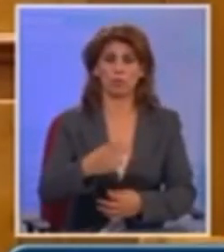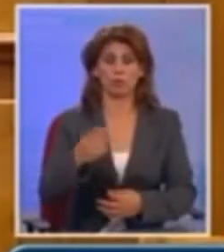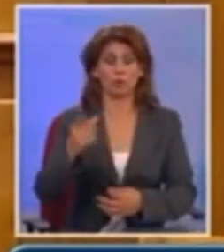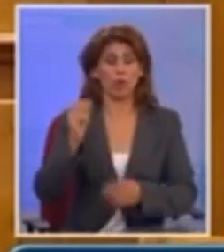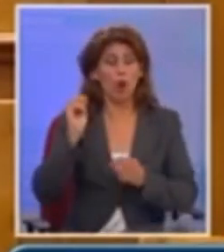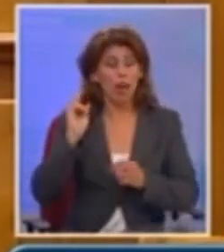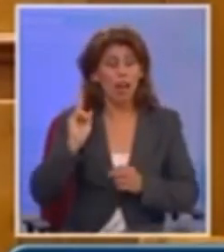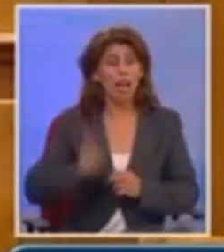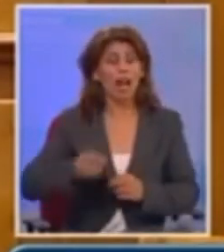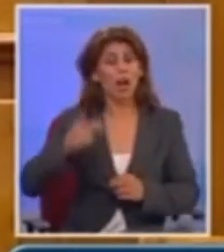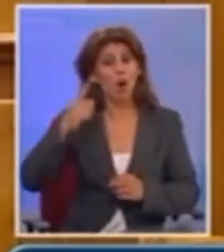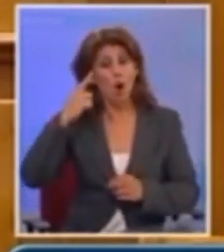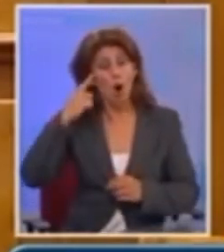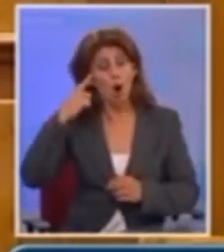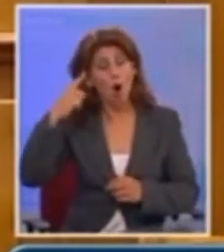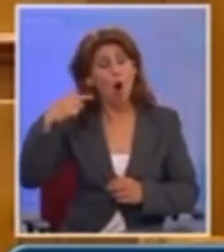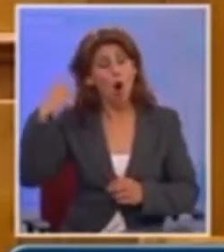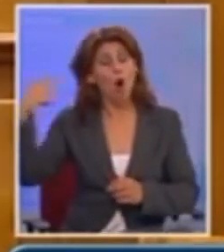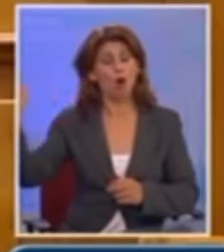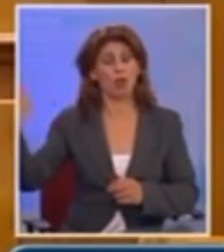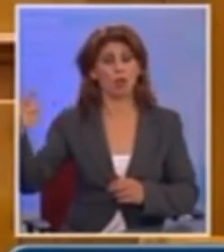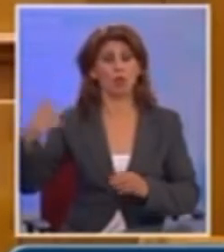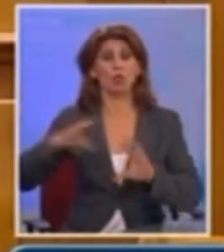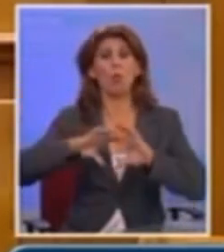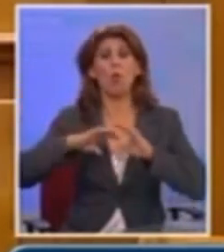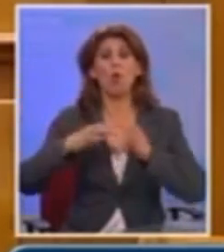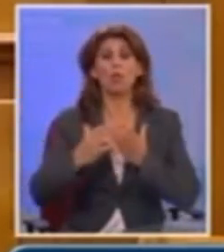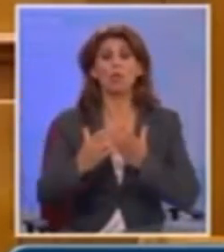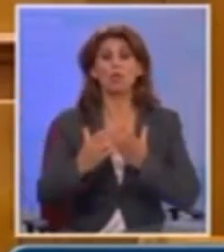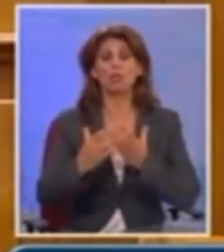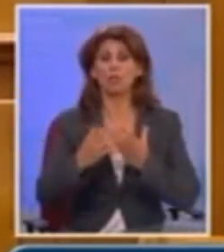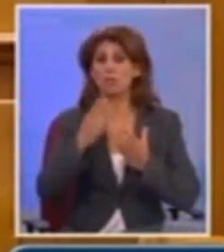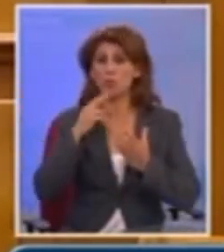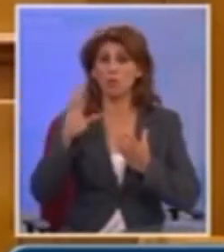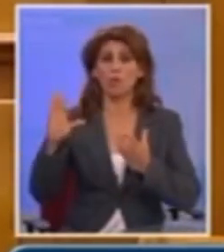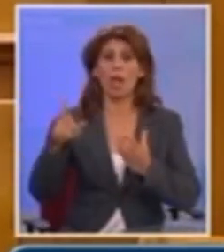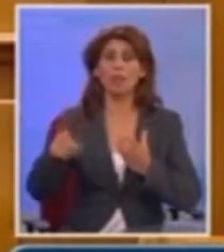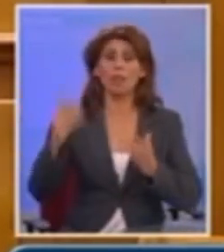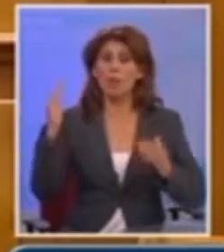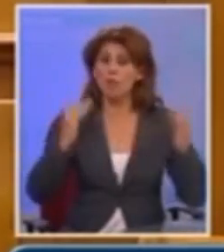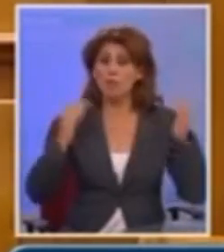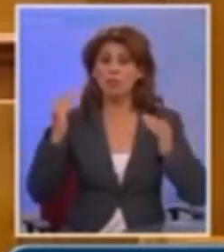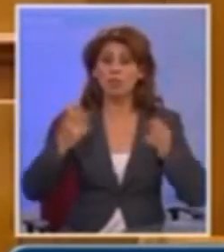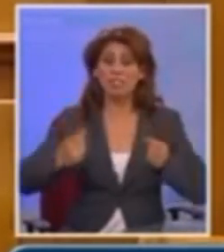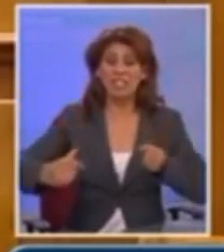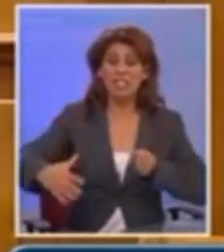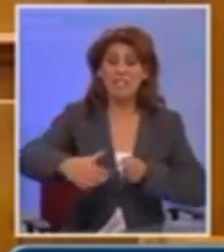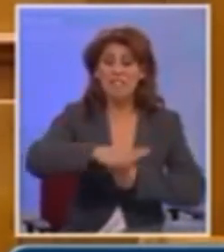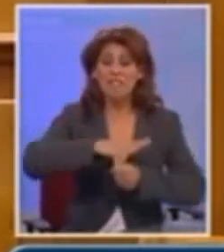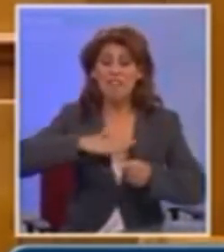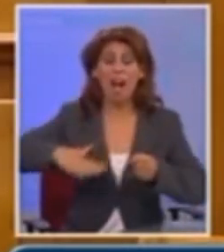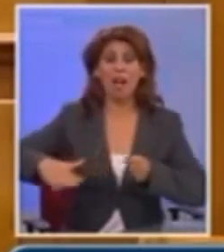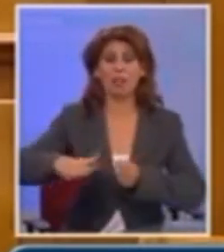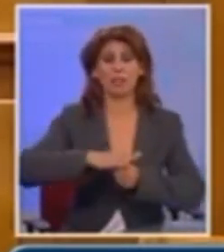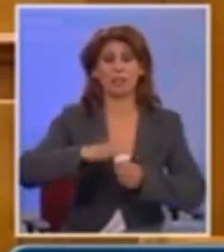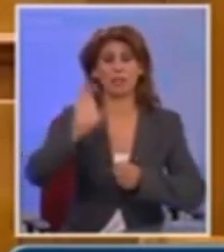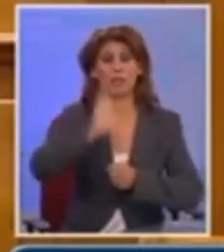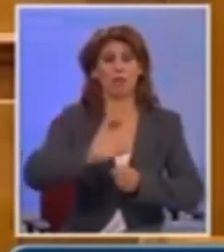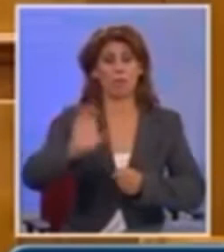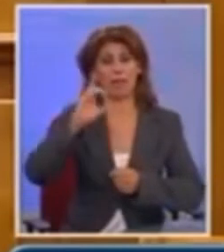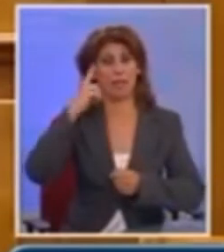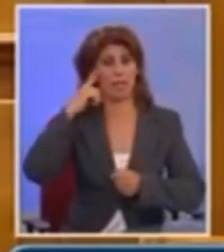του ολοκληρωτισμού, εκείνοι που αμφισβητούν τα θεμέλια της ευρωπαϊκής ιδέας,